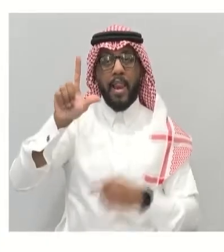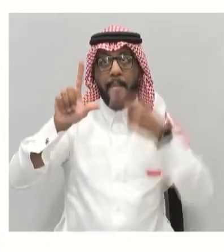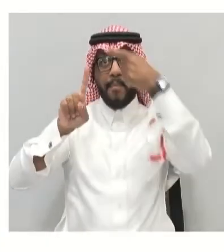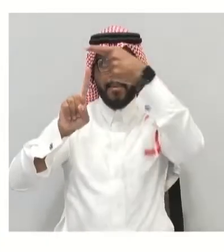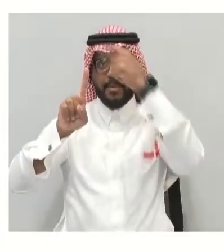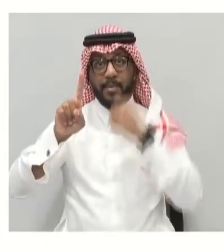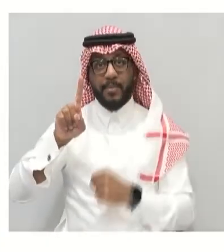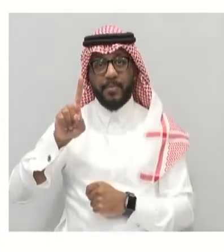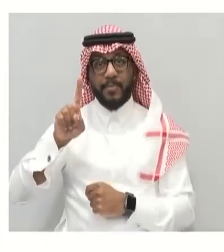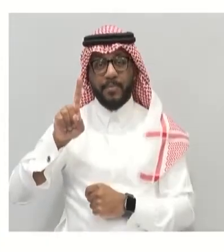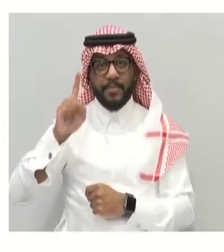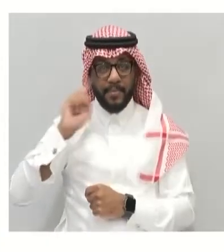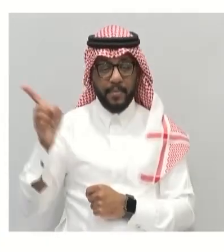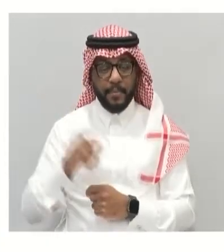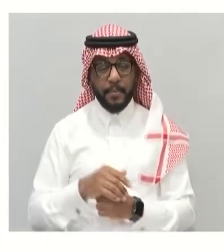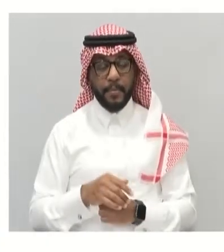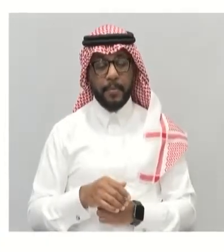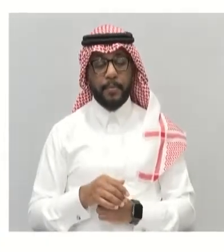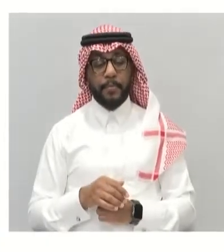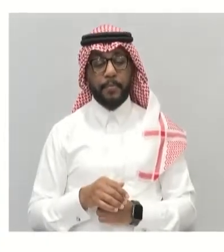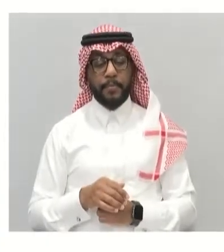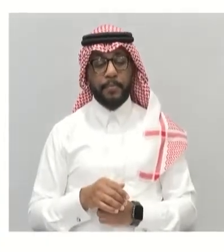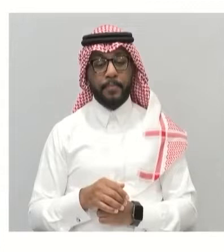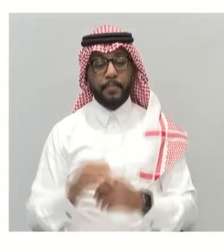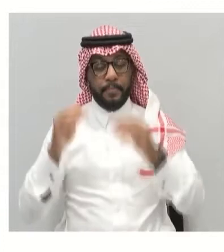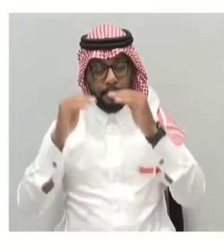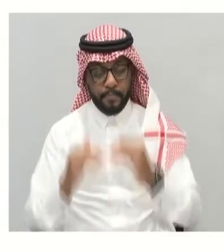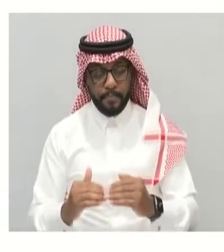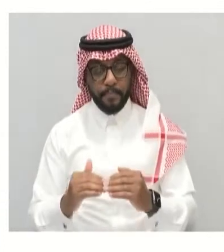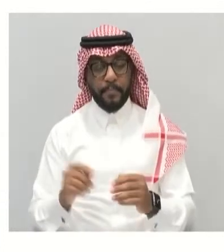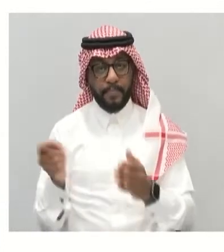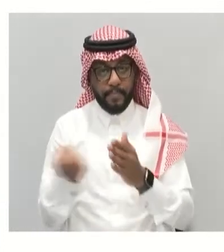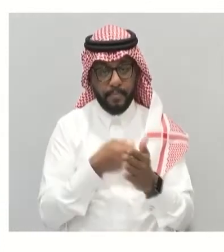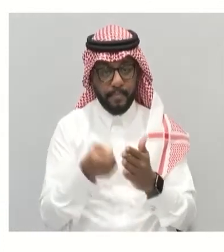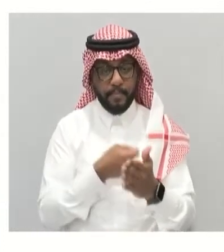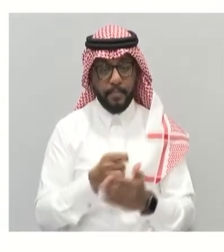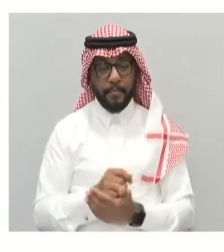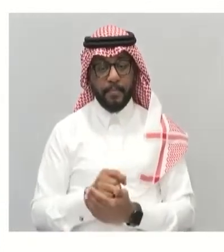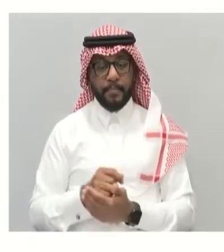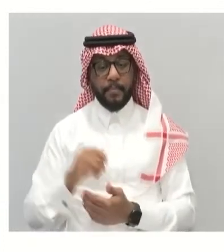اخره مشجعين ايضا ماذا سيكون اكمل المع كتابها الان